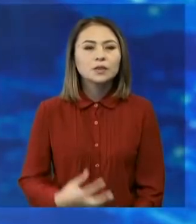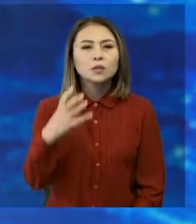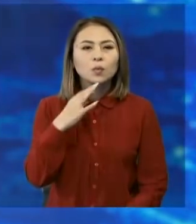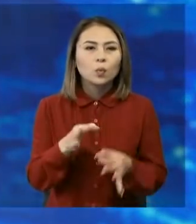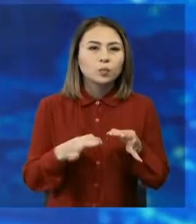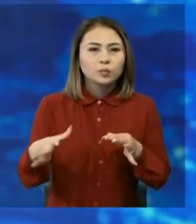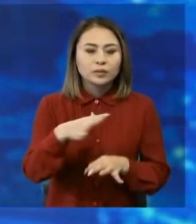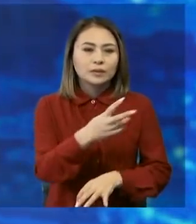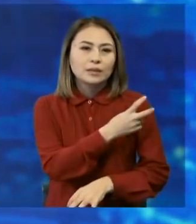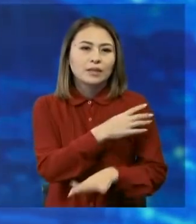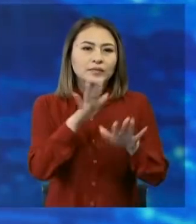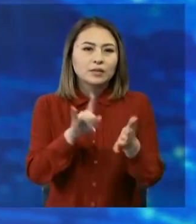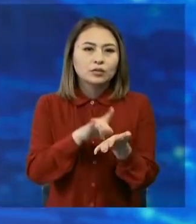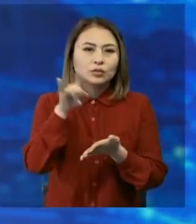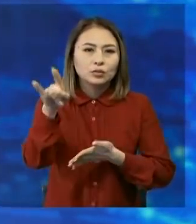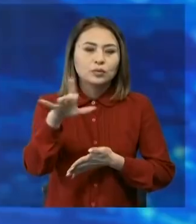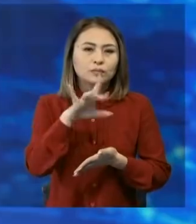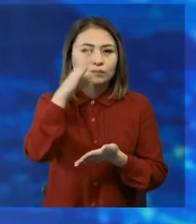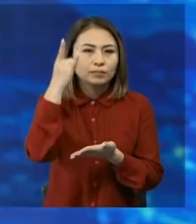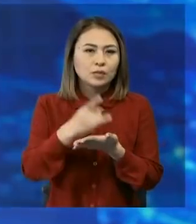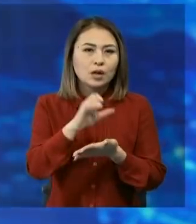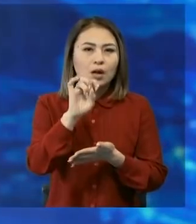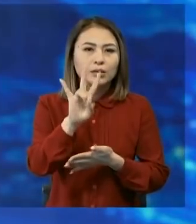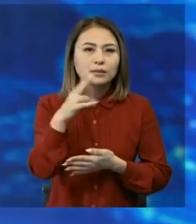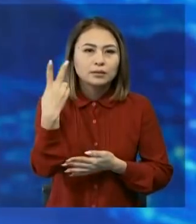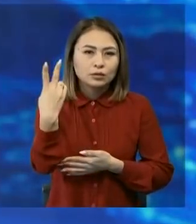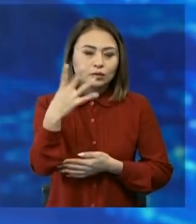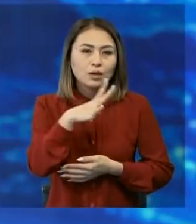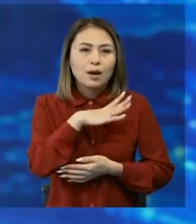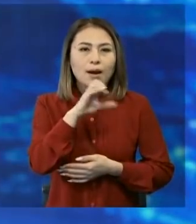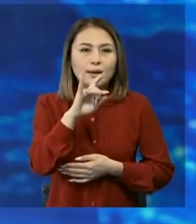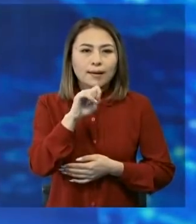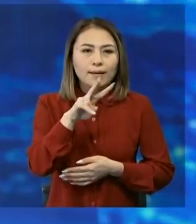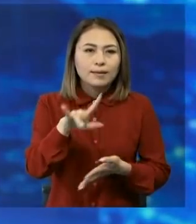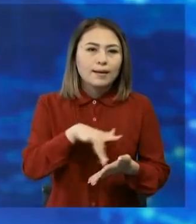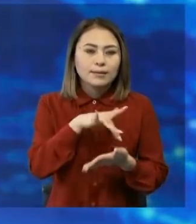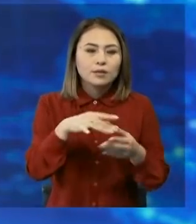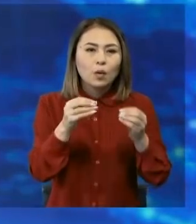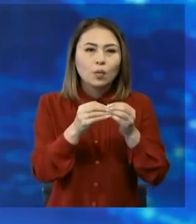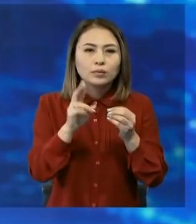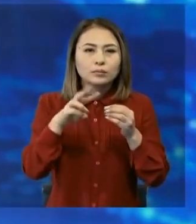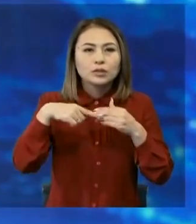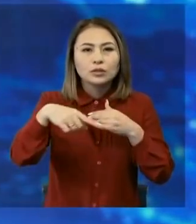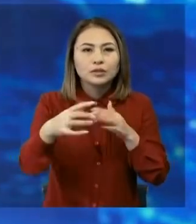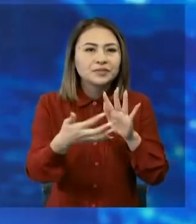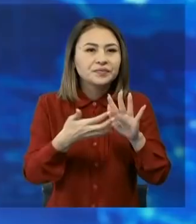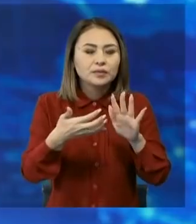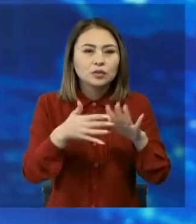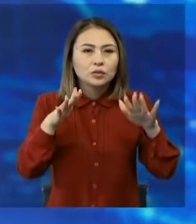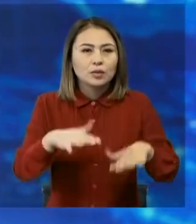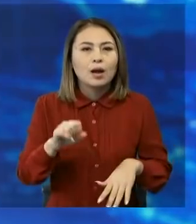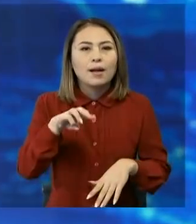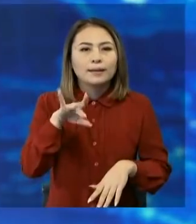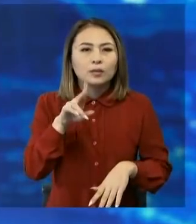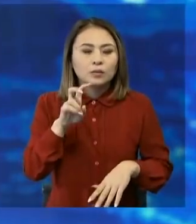Қызылорда облысында санитарлық авиация ұшағы құлады. Ан-2 ұшағы Арал қаласына 10 шақырым жетпей, Алтын құдық